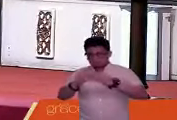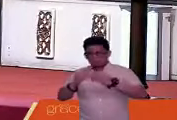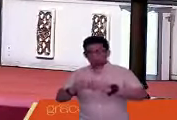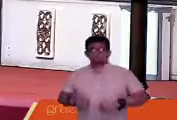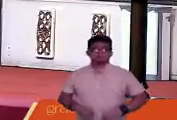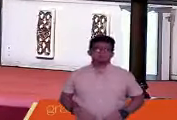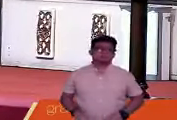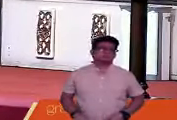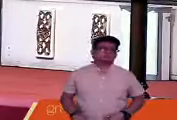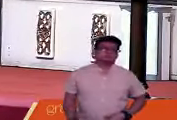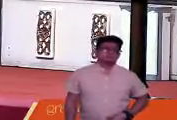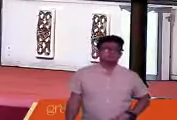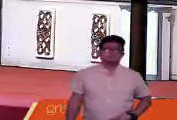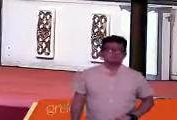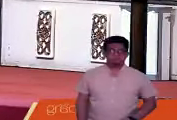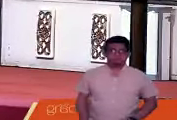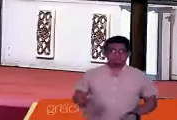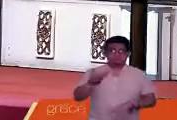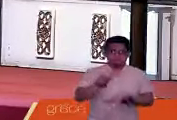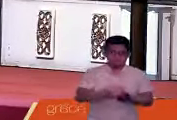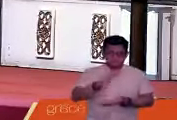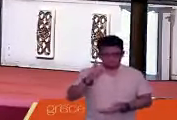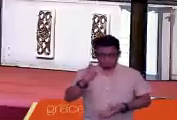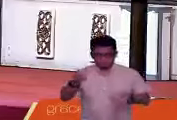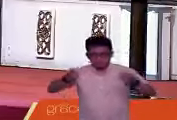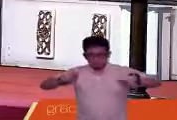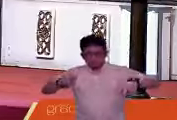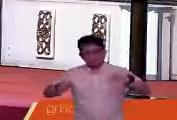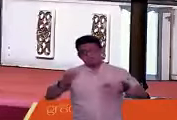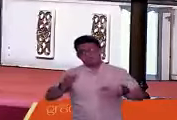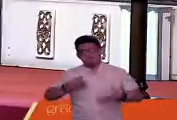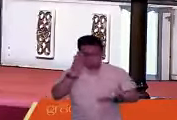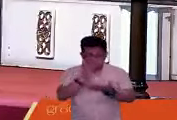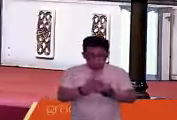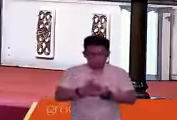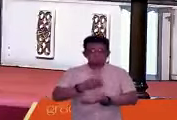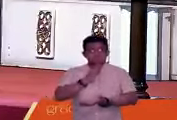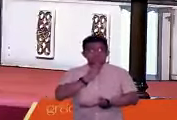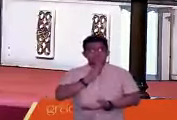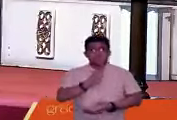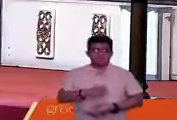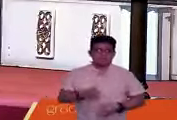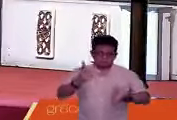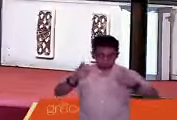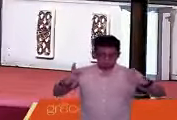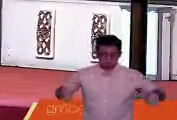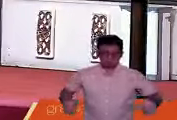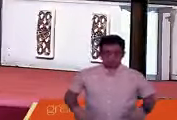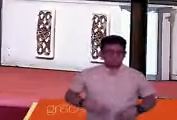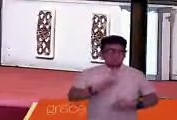Mga kaigsoonan, you will quickly forget everything. Puro pareho lang na sa atong knowledge sa Ginoo.